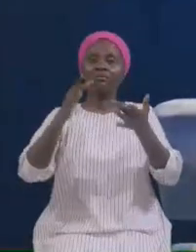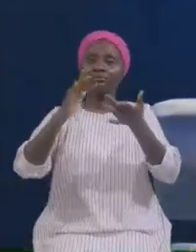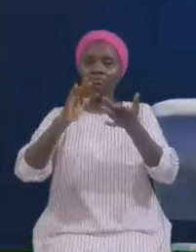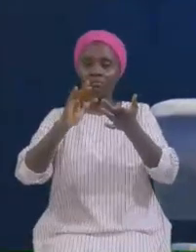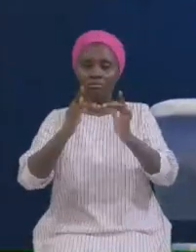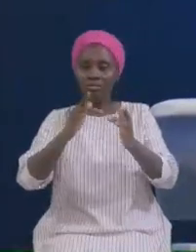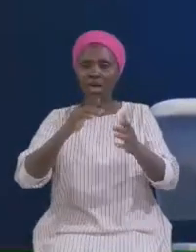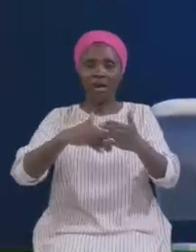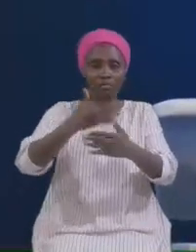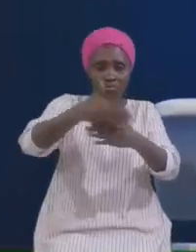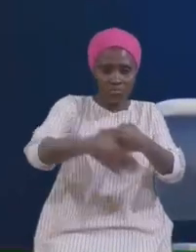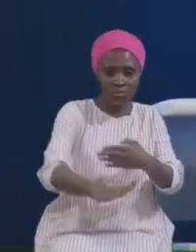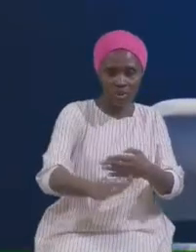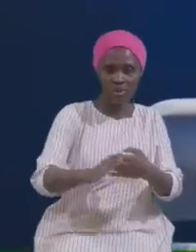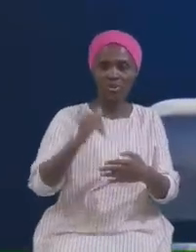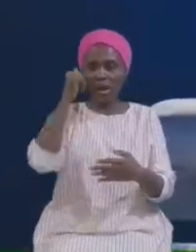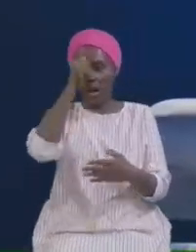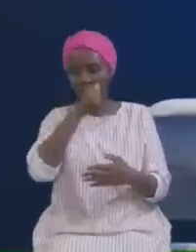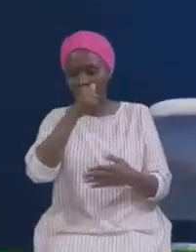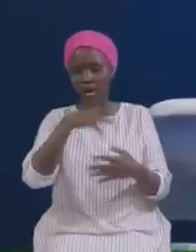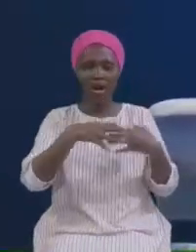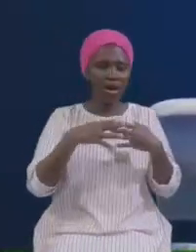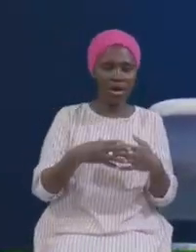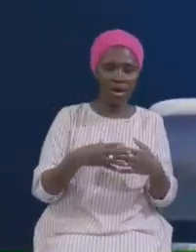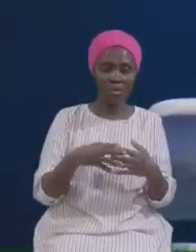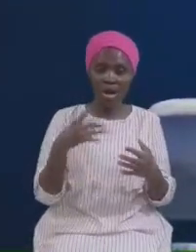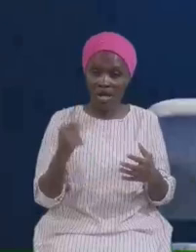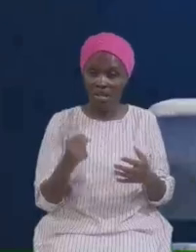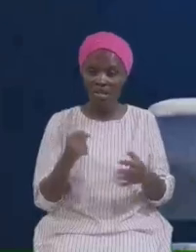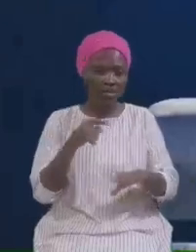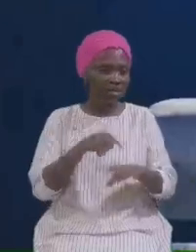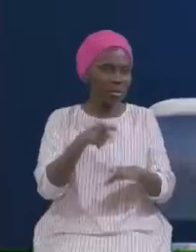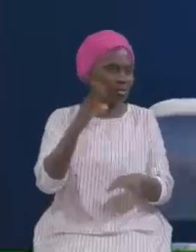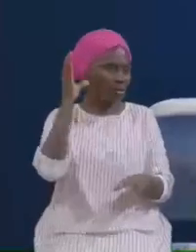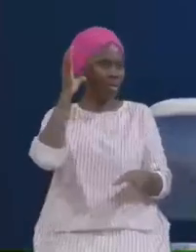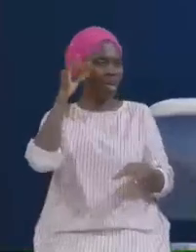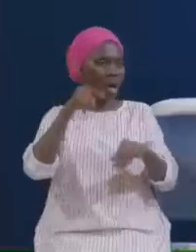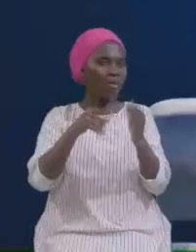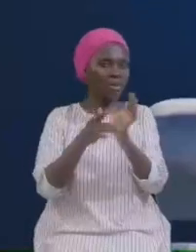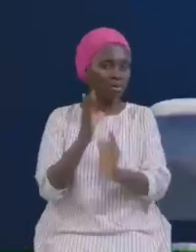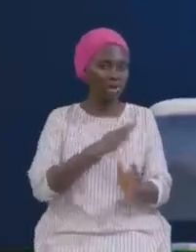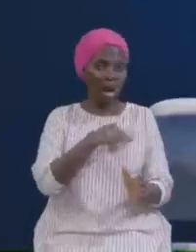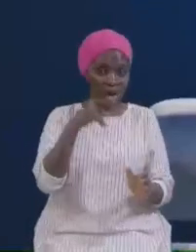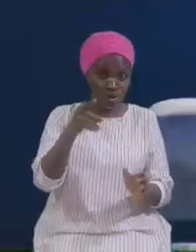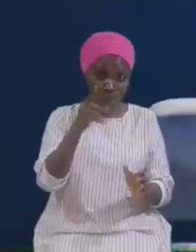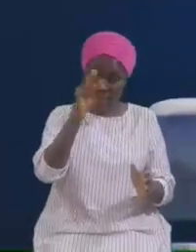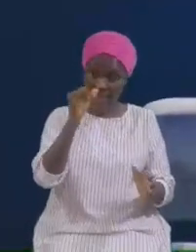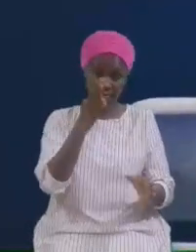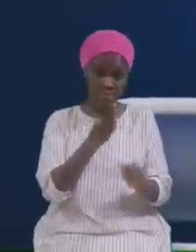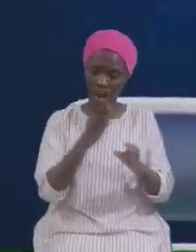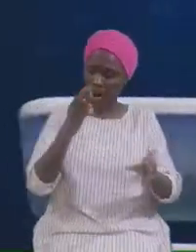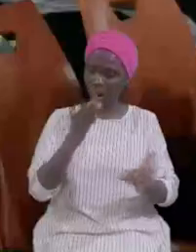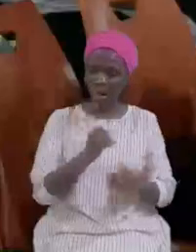au-delà de l'Afrique, dès que tu entendras parler du nom de Jésus et tu confesses pour dire c'est pour